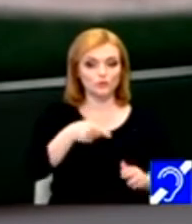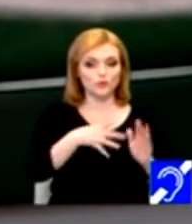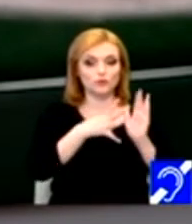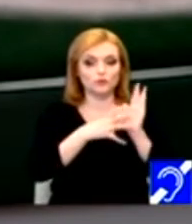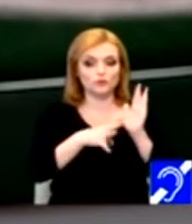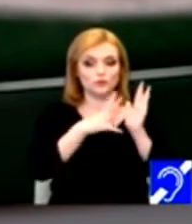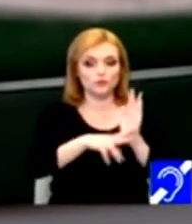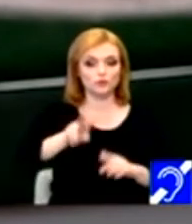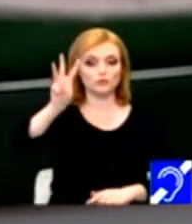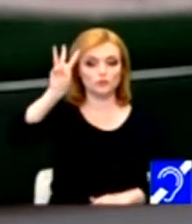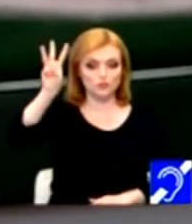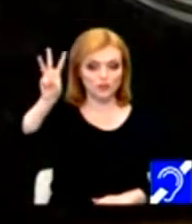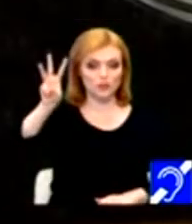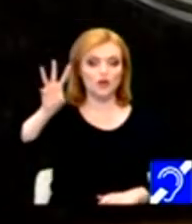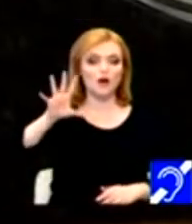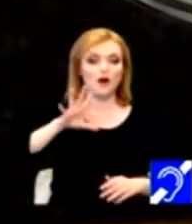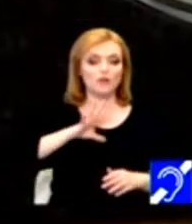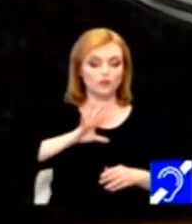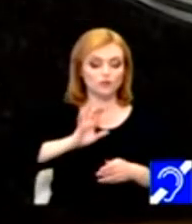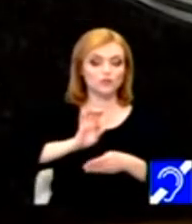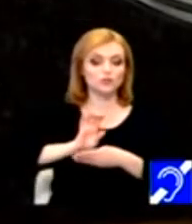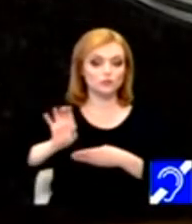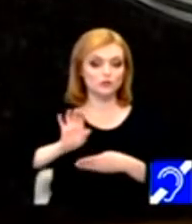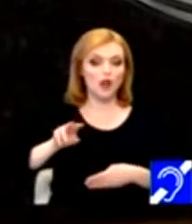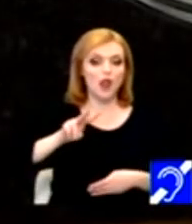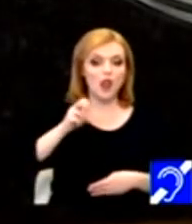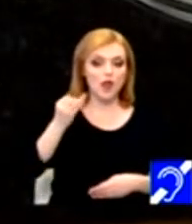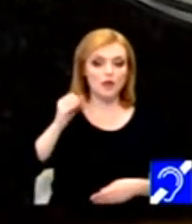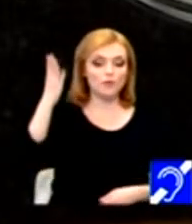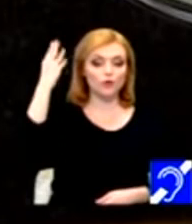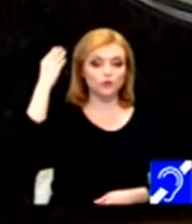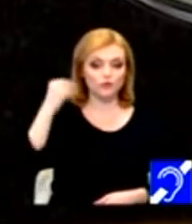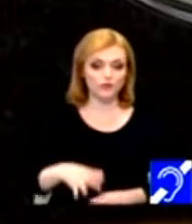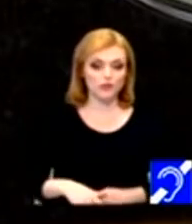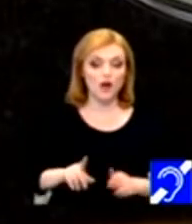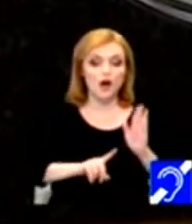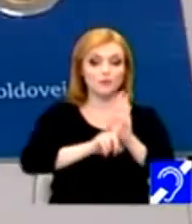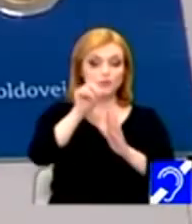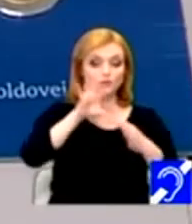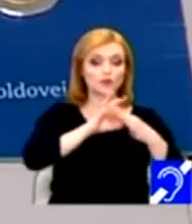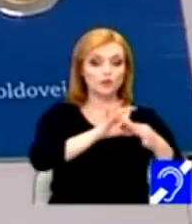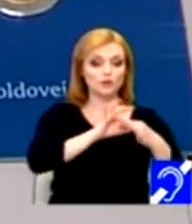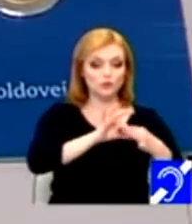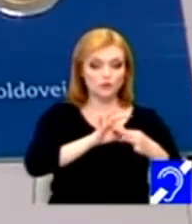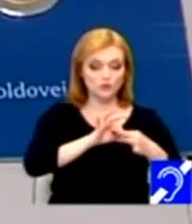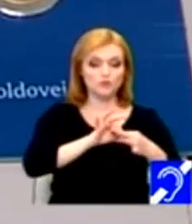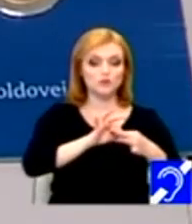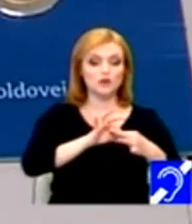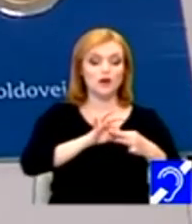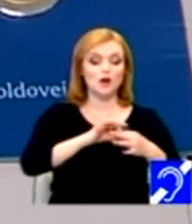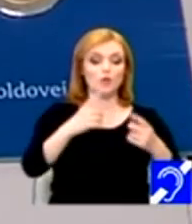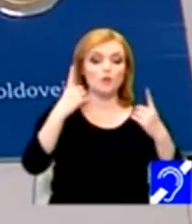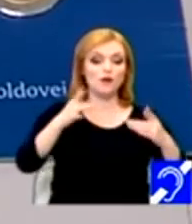1993 a fost introdus în circulație leul moldovenesc. Am început a colabora cu distinsul